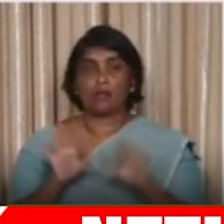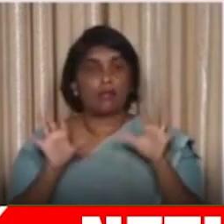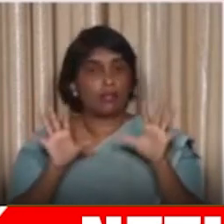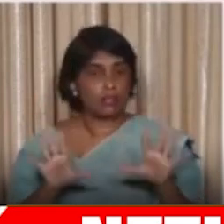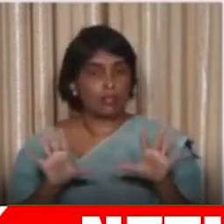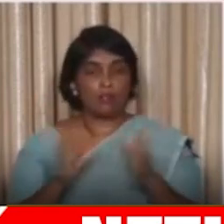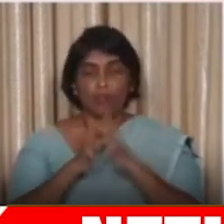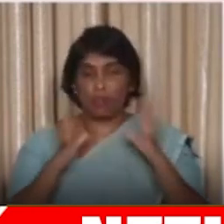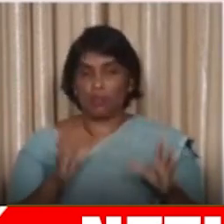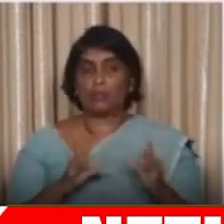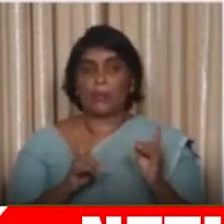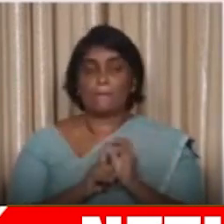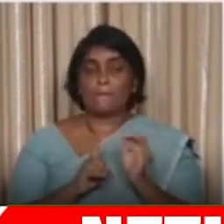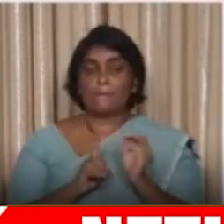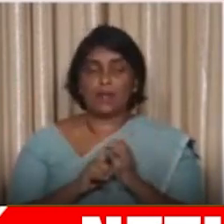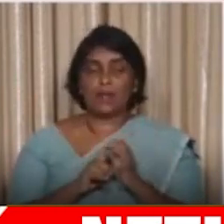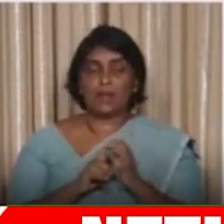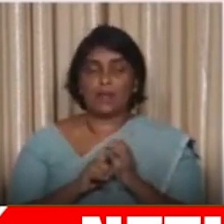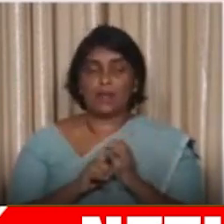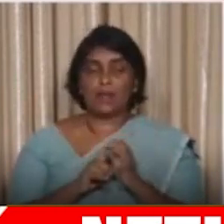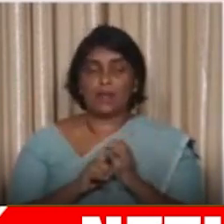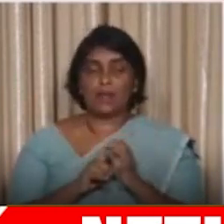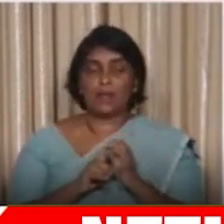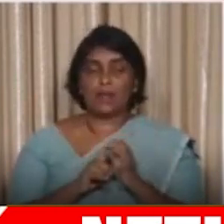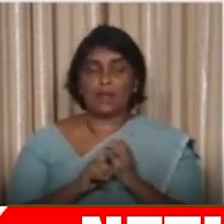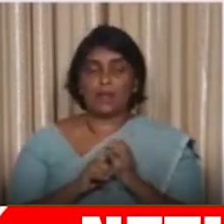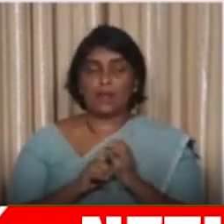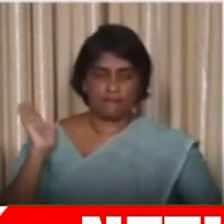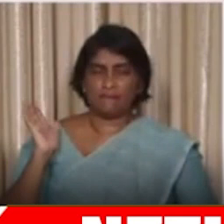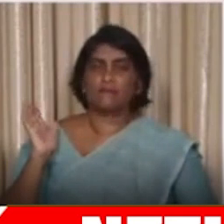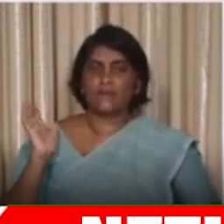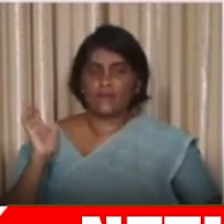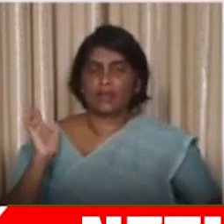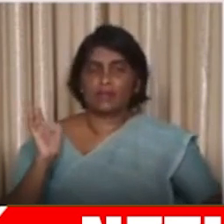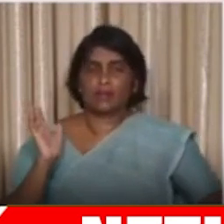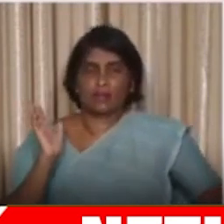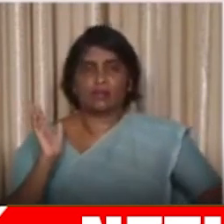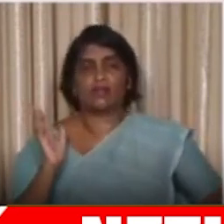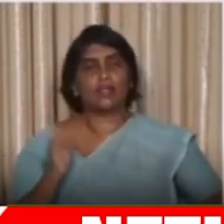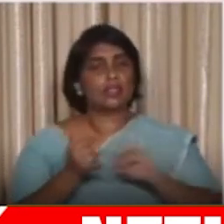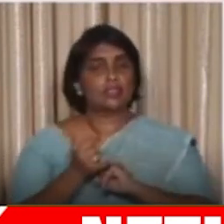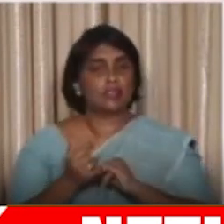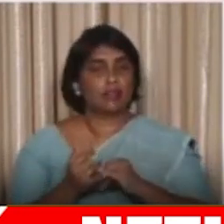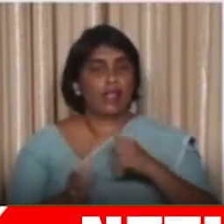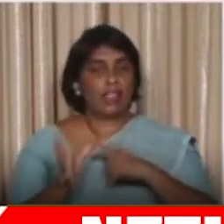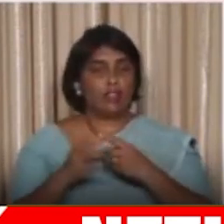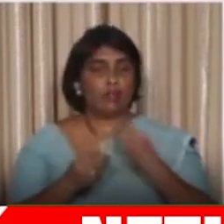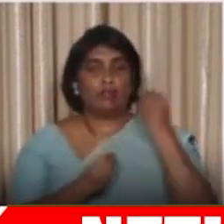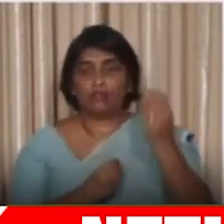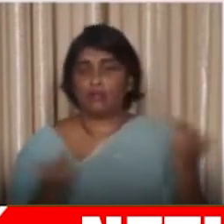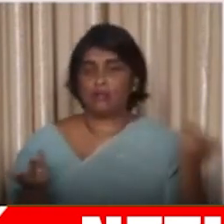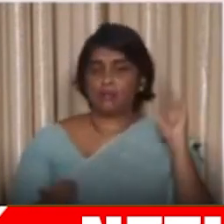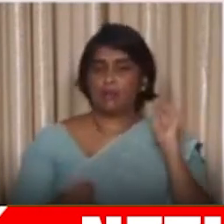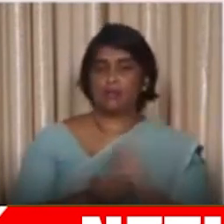110කට වැඩිය පැල්වත්තේ සෙවනගලයි මේ වෙනකොටත් තියෙනවා. සෙවනගල එතනෝල් දී ගන්න බැරි තත්ත්වයට පත් වෙලා